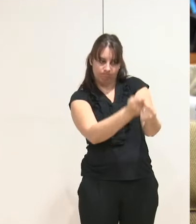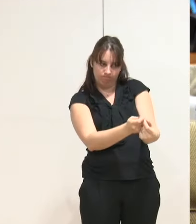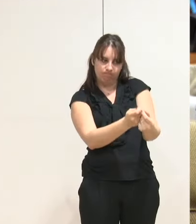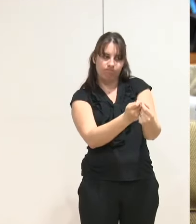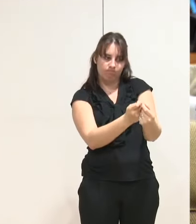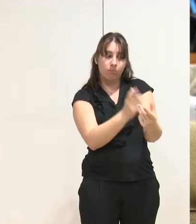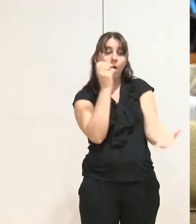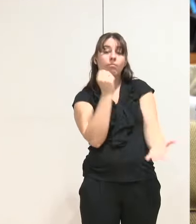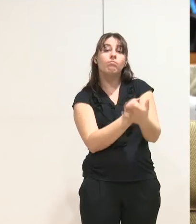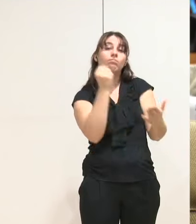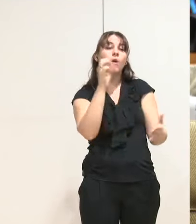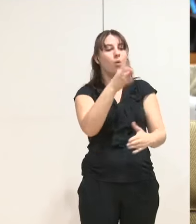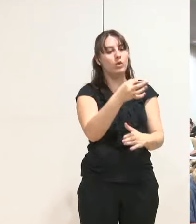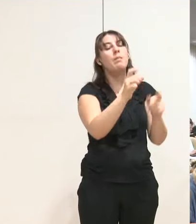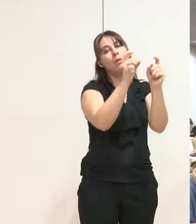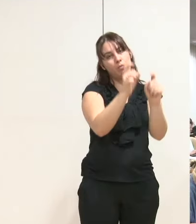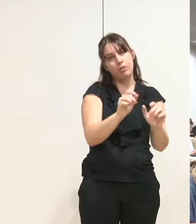accordé à issue de